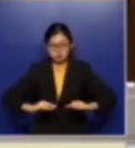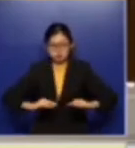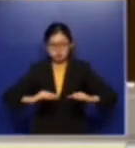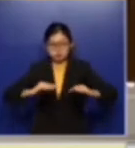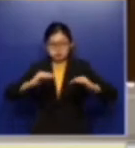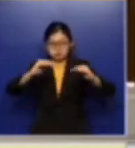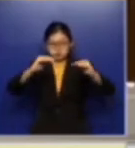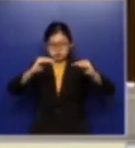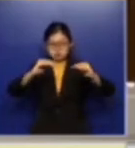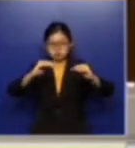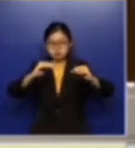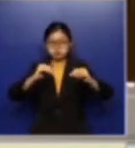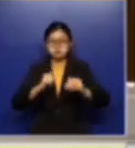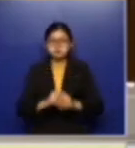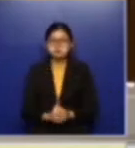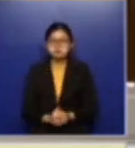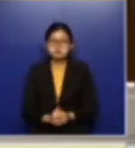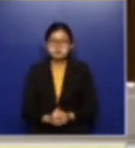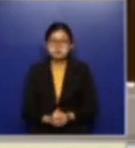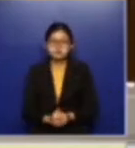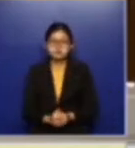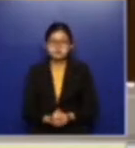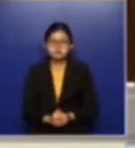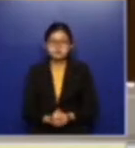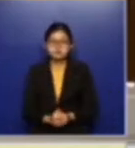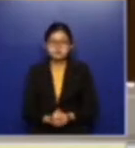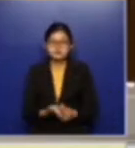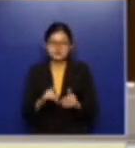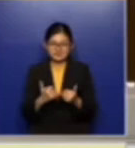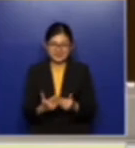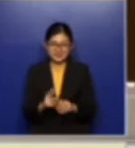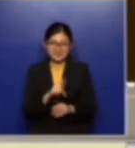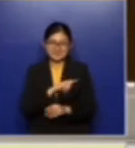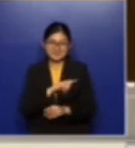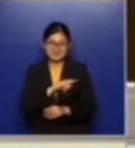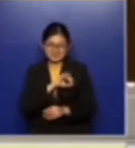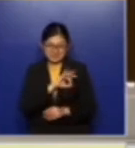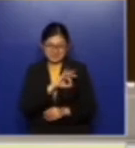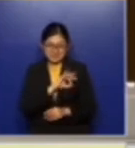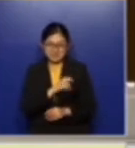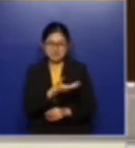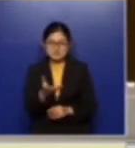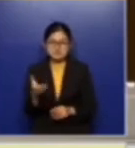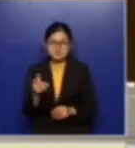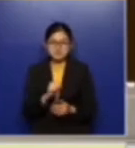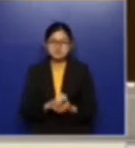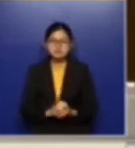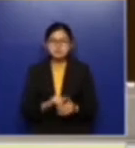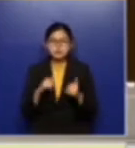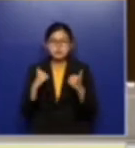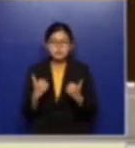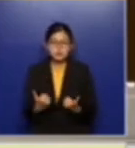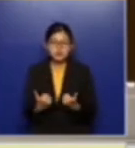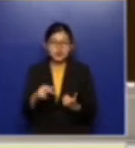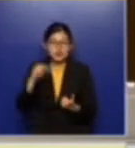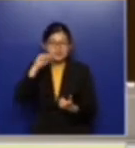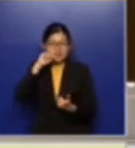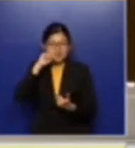คิวเพื่อนสมาชิกที่เคารพครับวันนี้น้ำเหลื